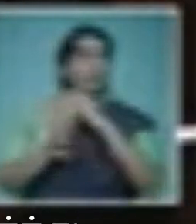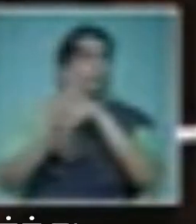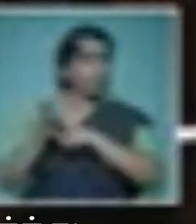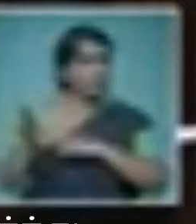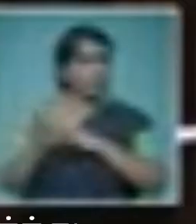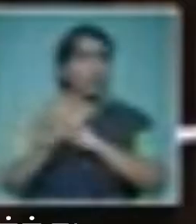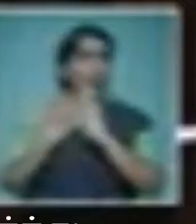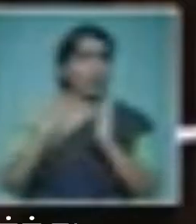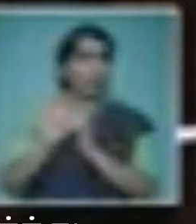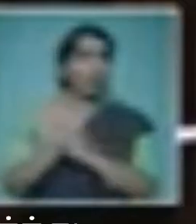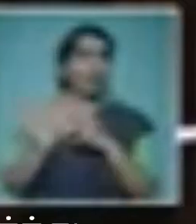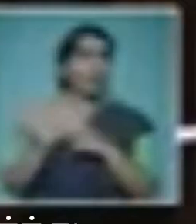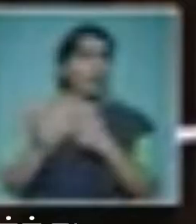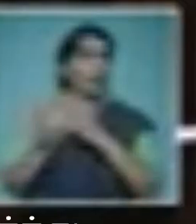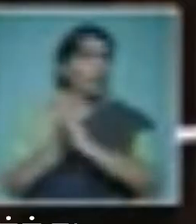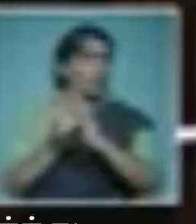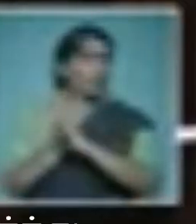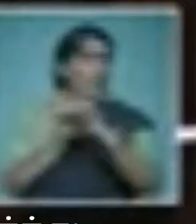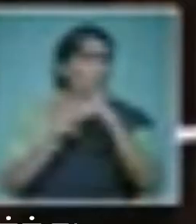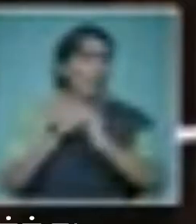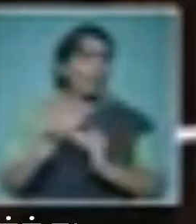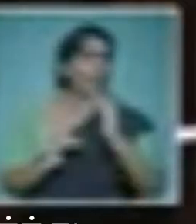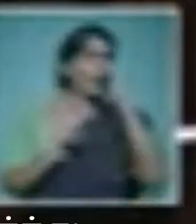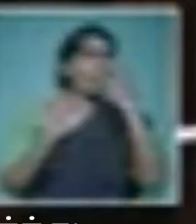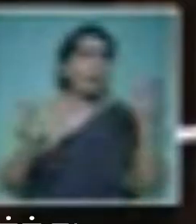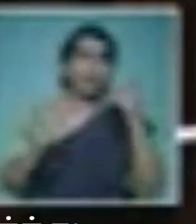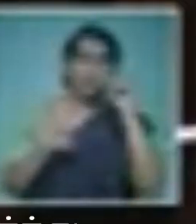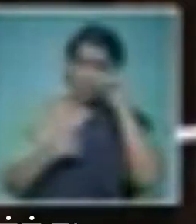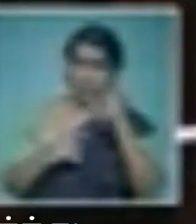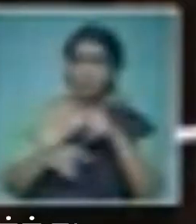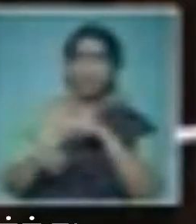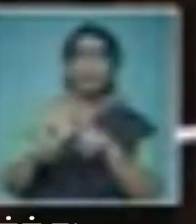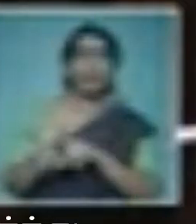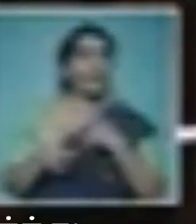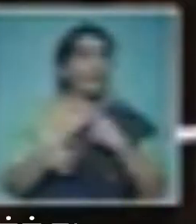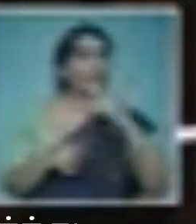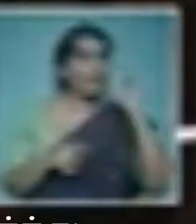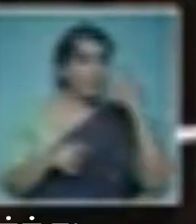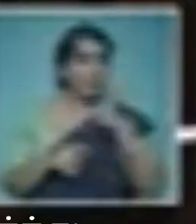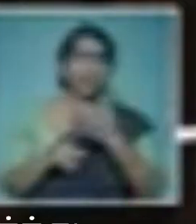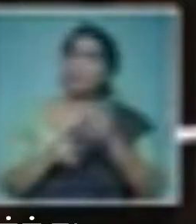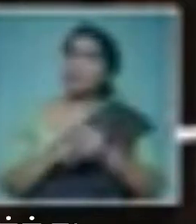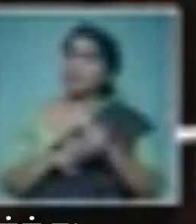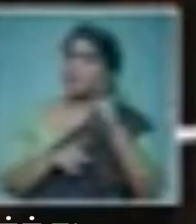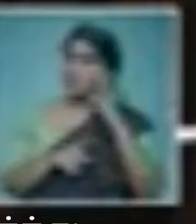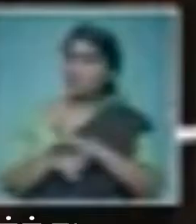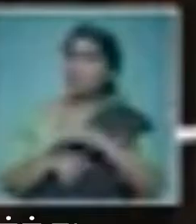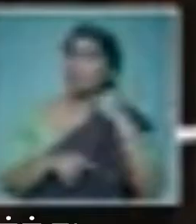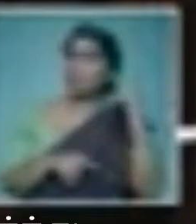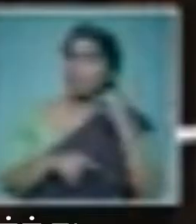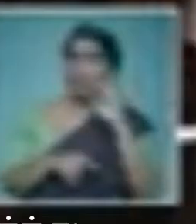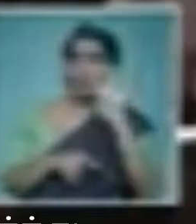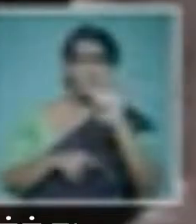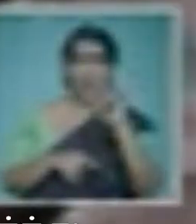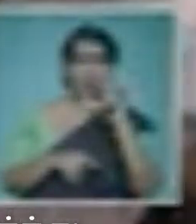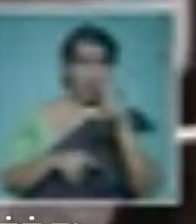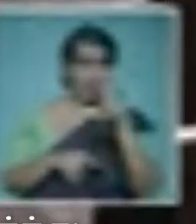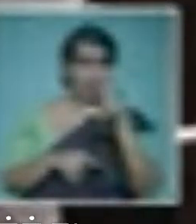මේ සබ්සිඩීස් වල විතරක්. ඇයි මේ වැඩි වෙලා නැත්තේ කියන එක බාන්න ඕනේ. ඉතින් ඇත්තරම විශේෂයෙන්ම ජනාධිපතිතුමාගේ කතාවේ